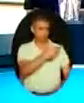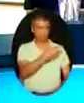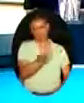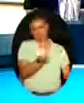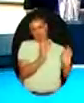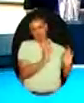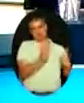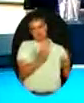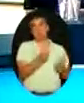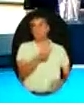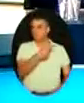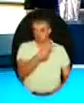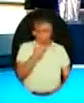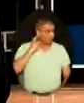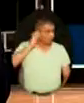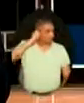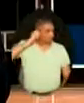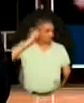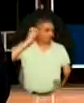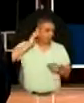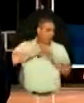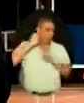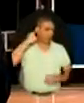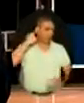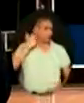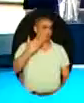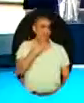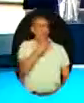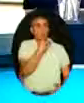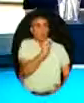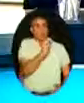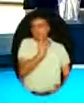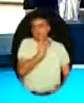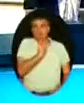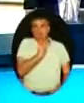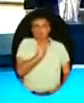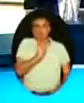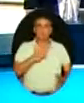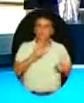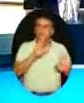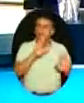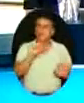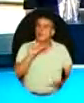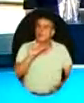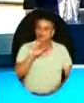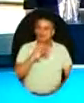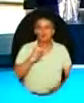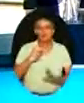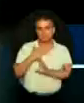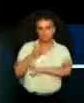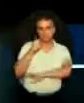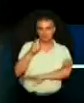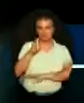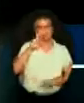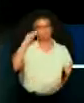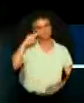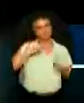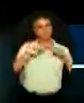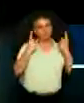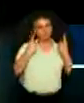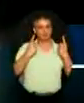חברים, הוא מכשיר שמיעה פול ווליום, הרקת לו את האוזן. לא, הוא אומר דברים שבאמת אני כנראה הוא לא יודע. קבל, אני רוצה לפנות אליך בזירה